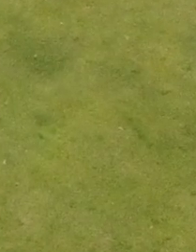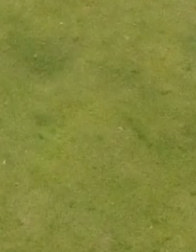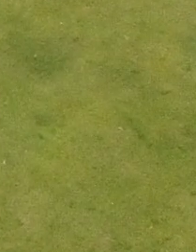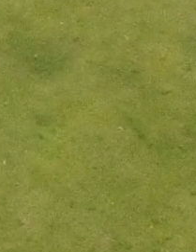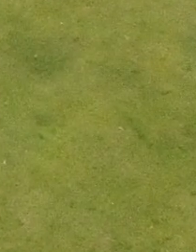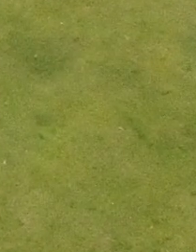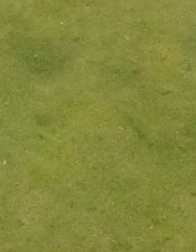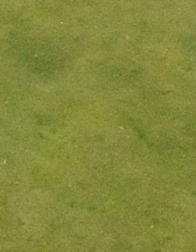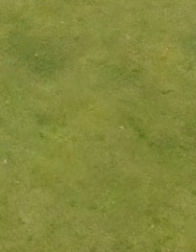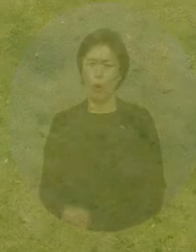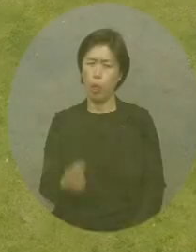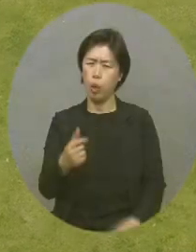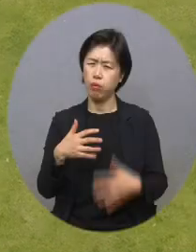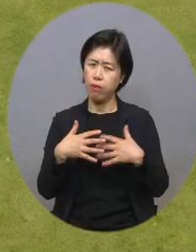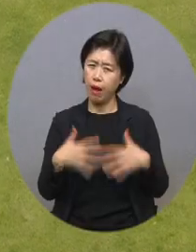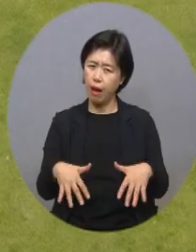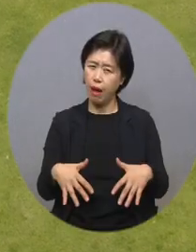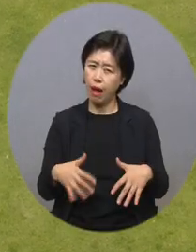약하다.